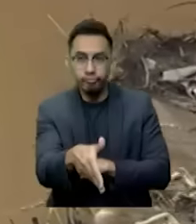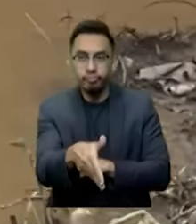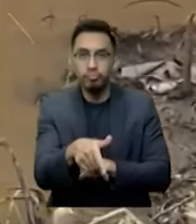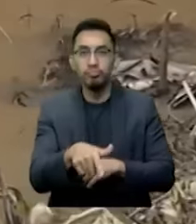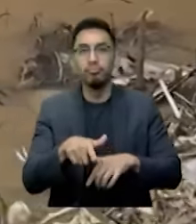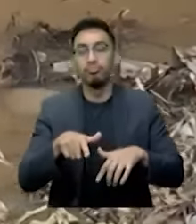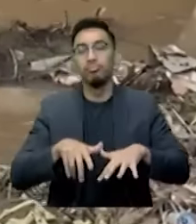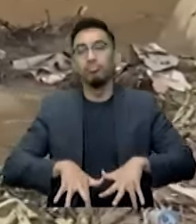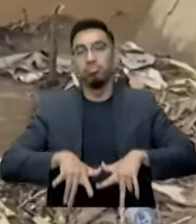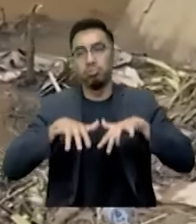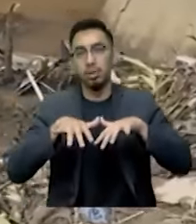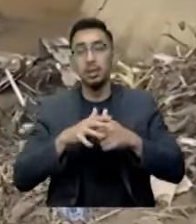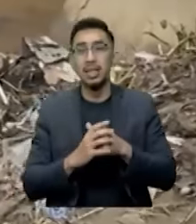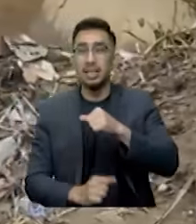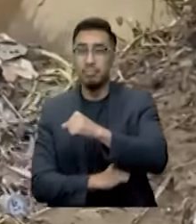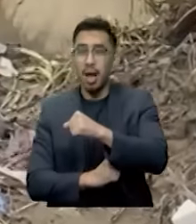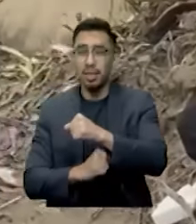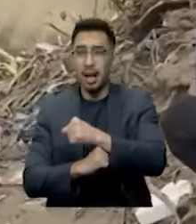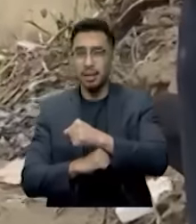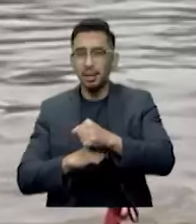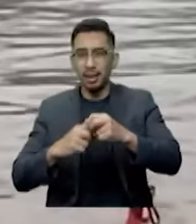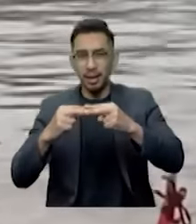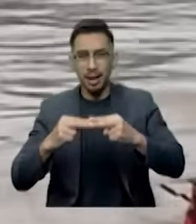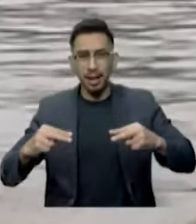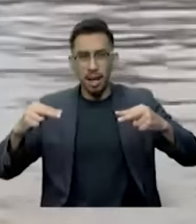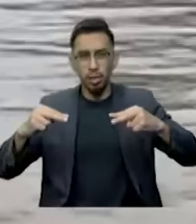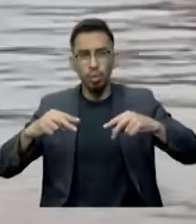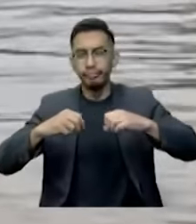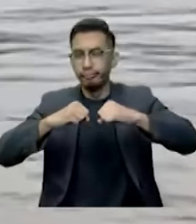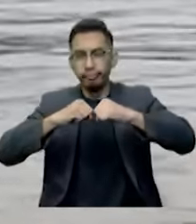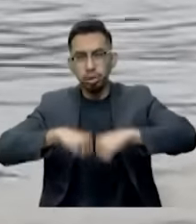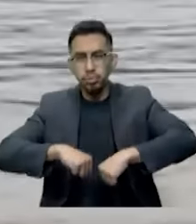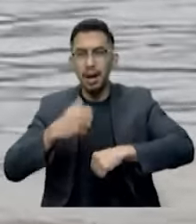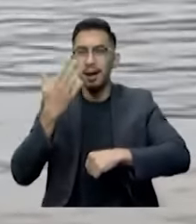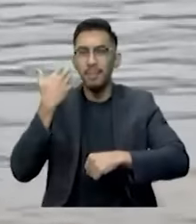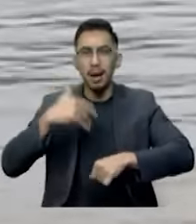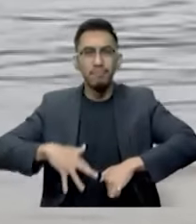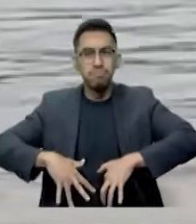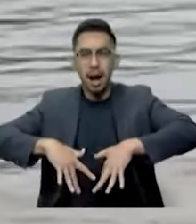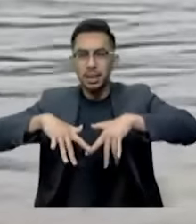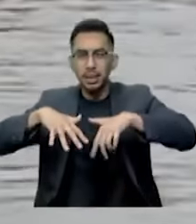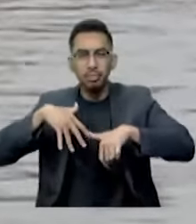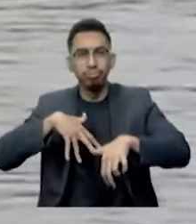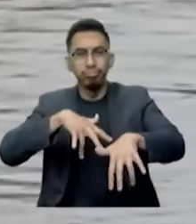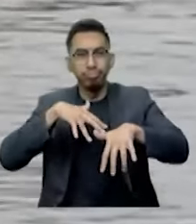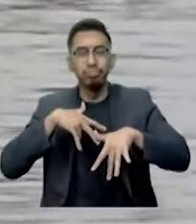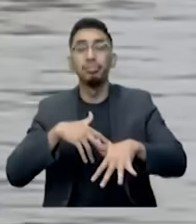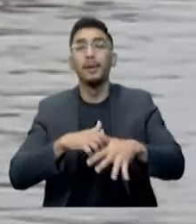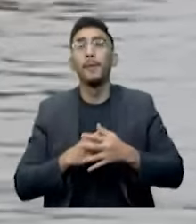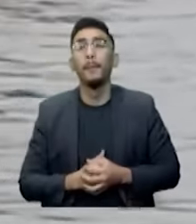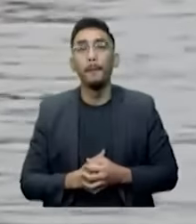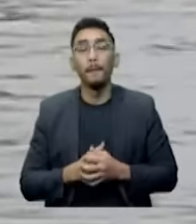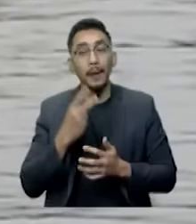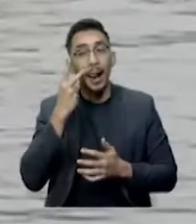satunya jembatan gantung yang putus diterjang banjir di Desa Lesung Batu, Kecamatan Rawas Ulu. Selain melihat langsung